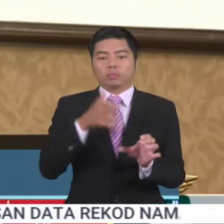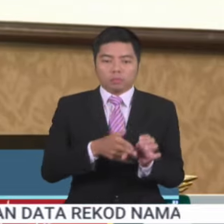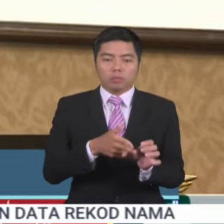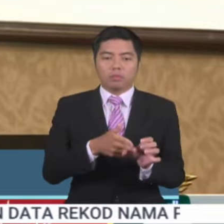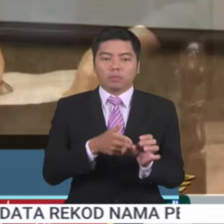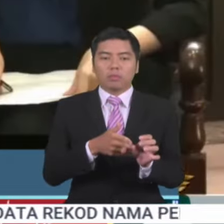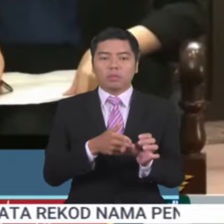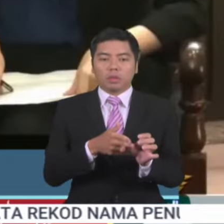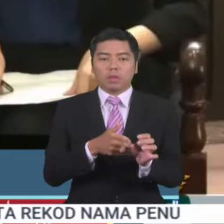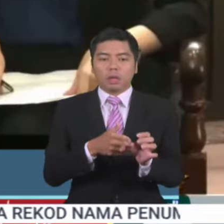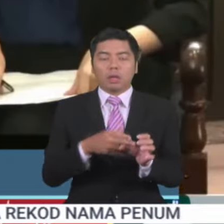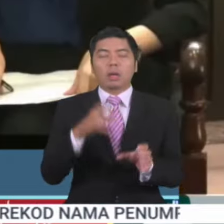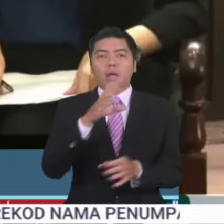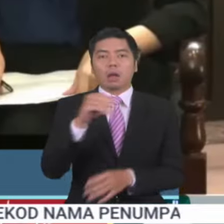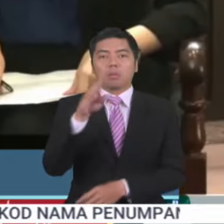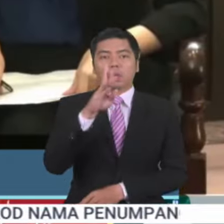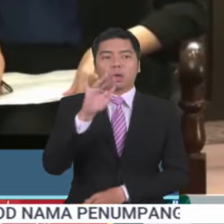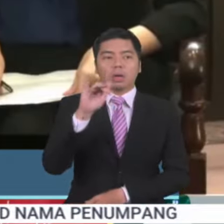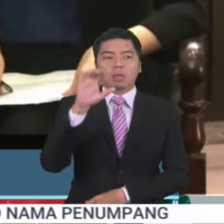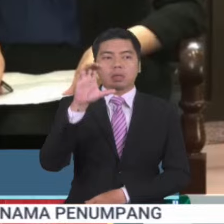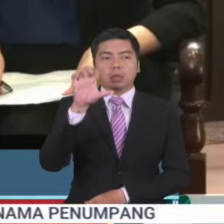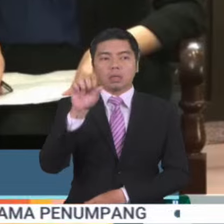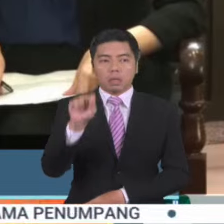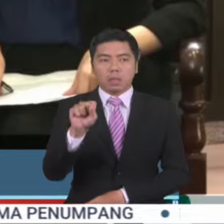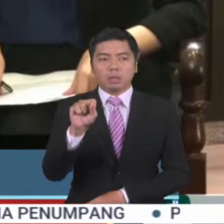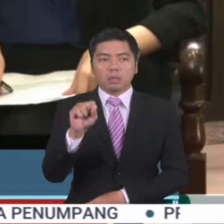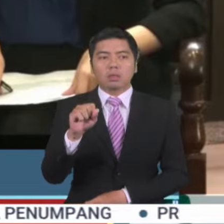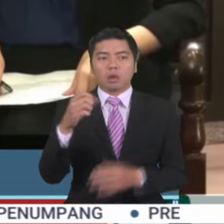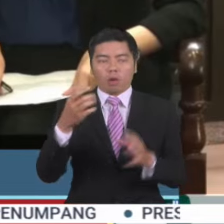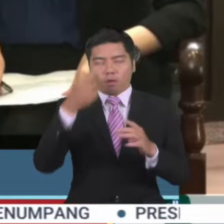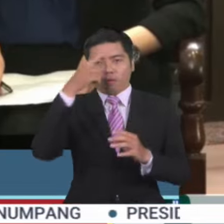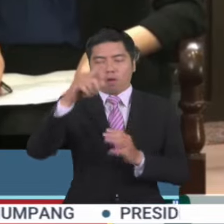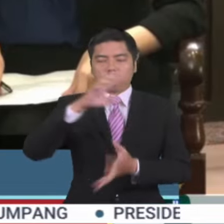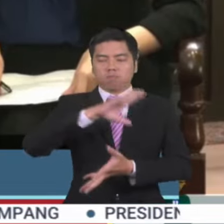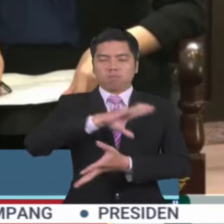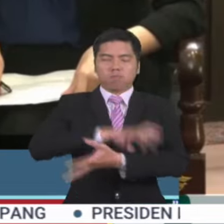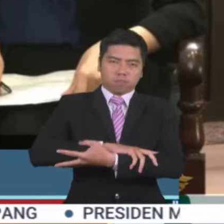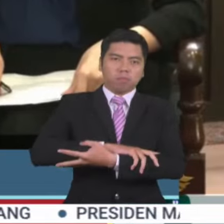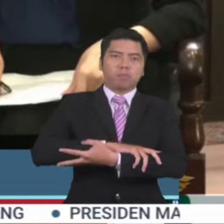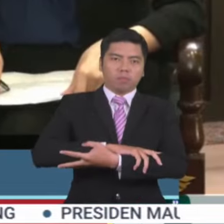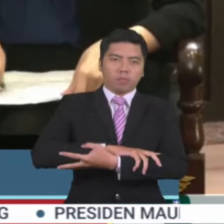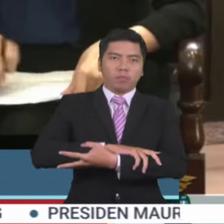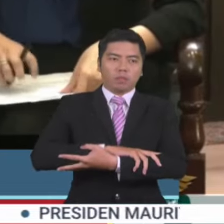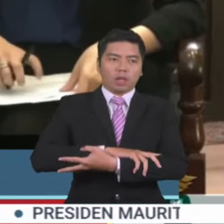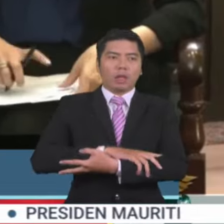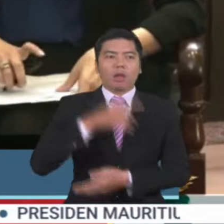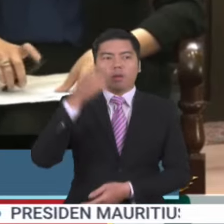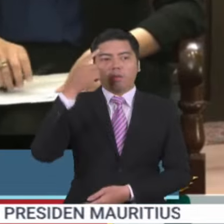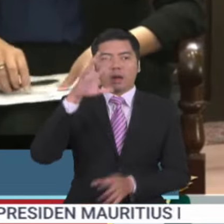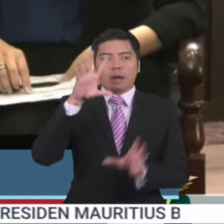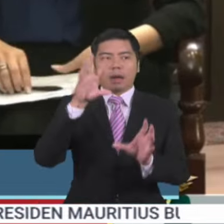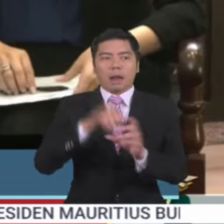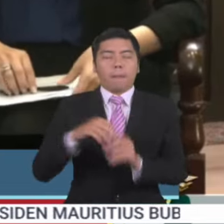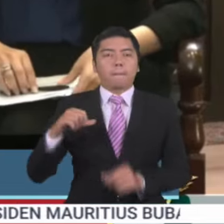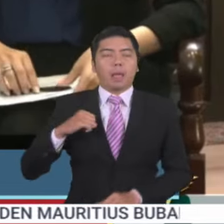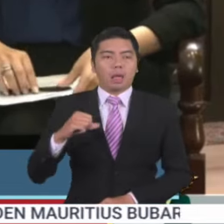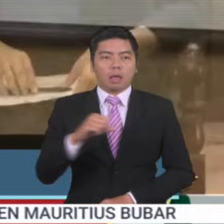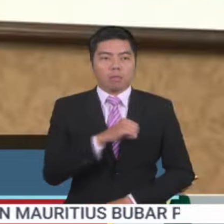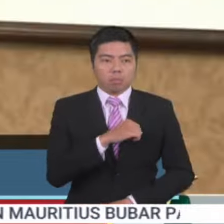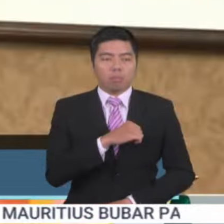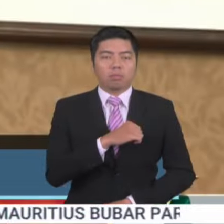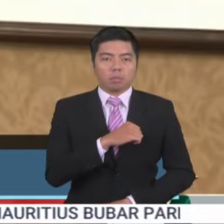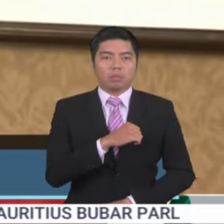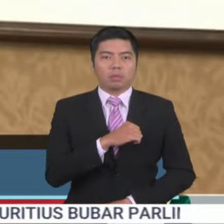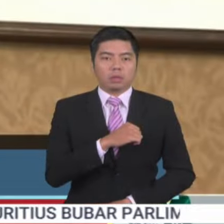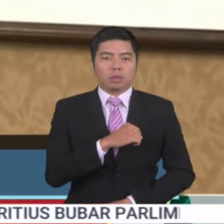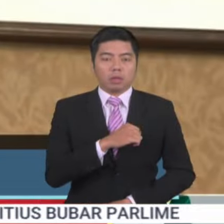to attend first as a partner member before ascension to become full members. So